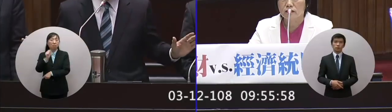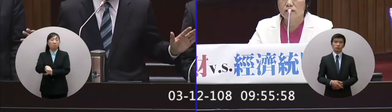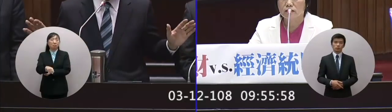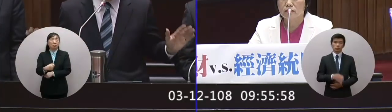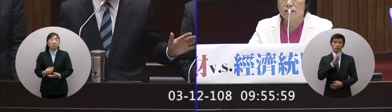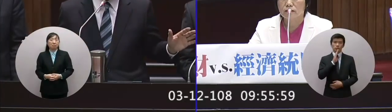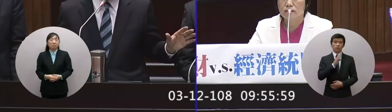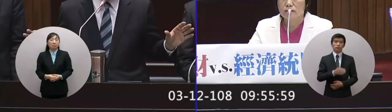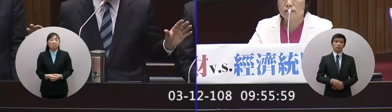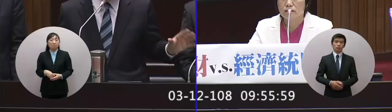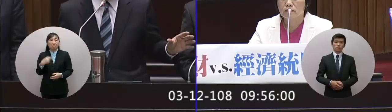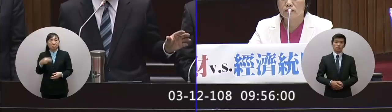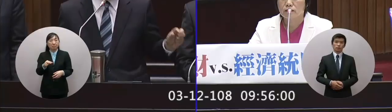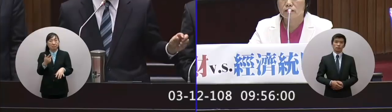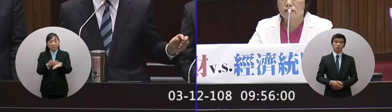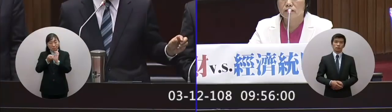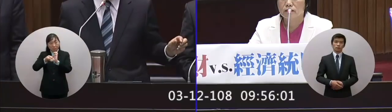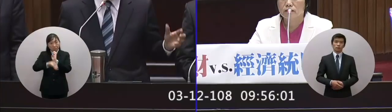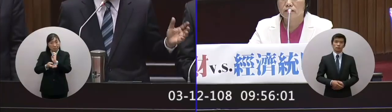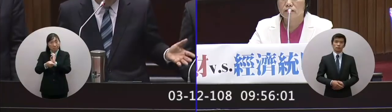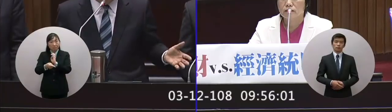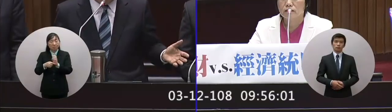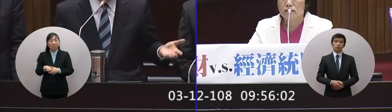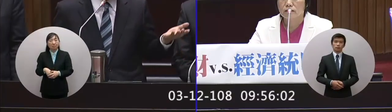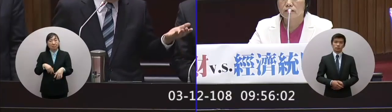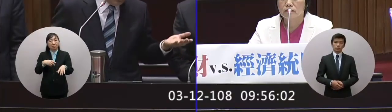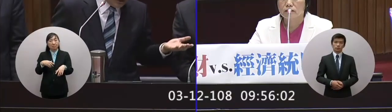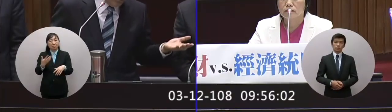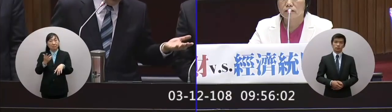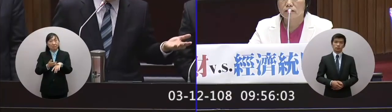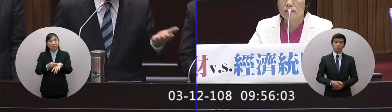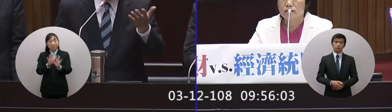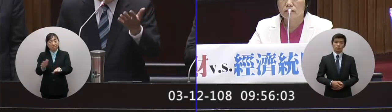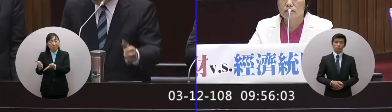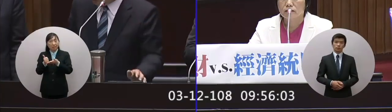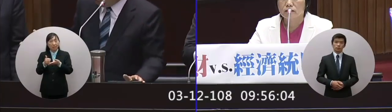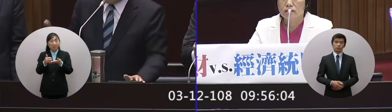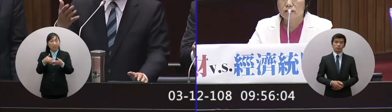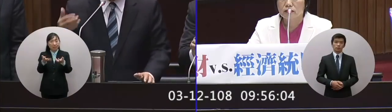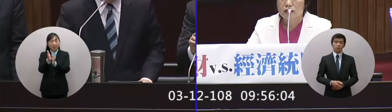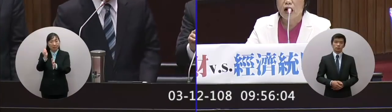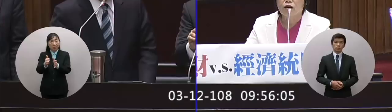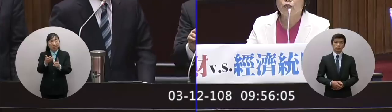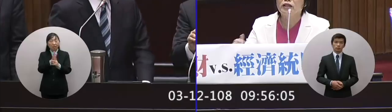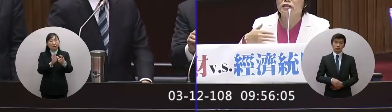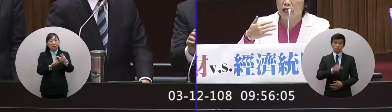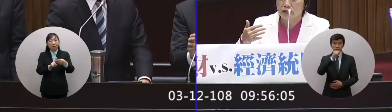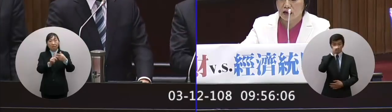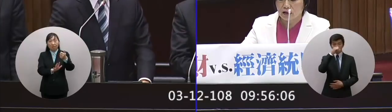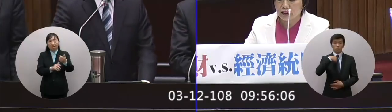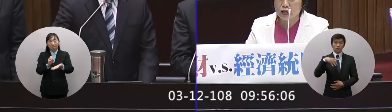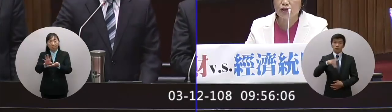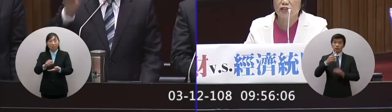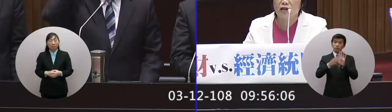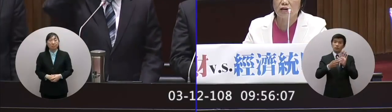那至于细节、技术面方法，我就请部长。或者主委给你报告。 我先讲